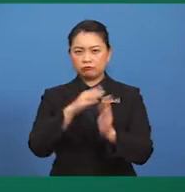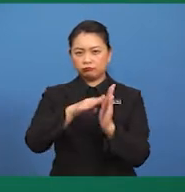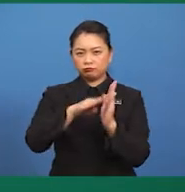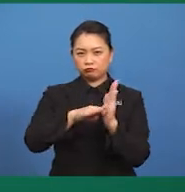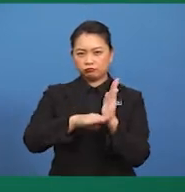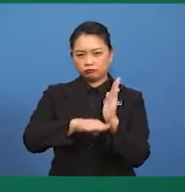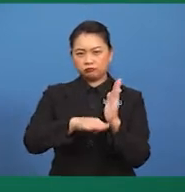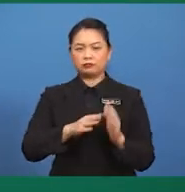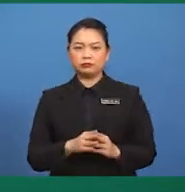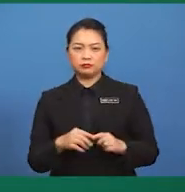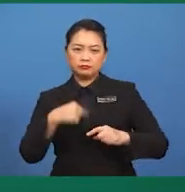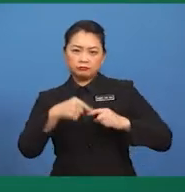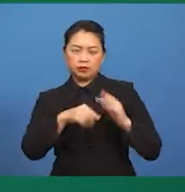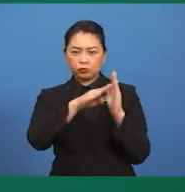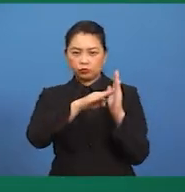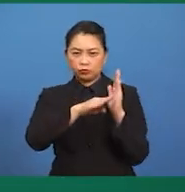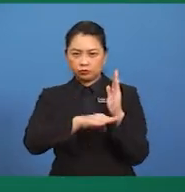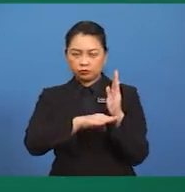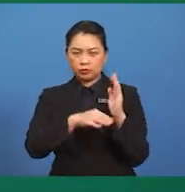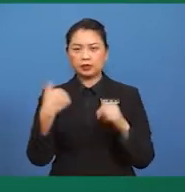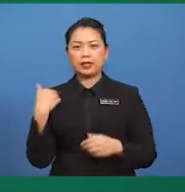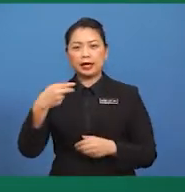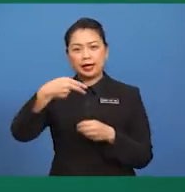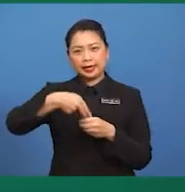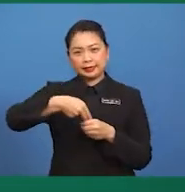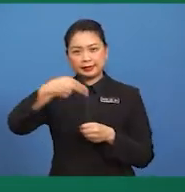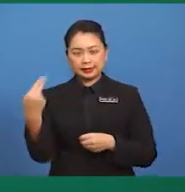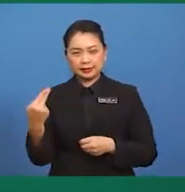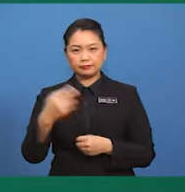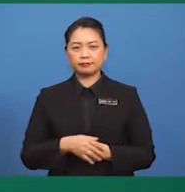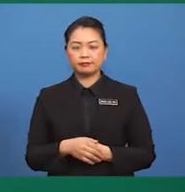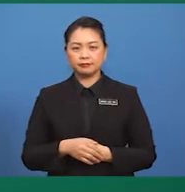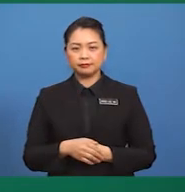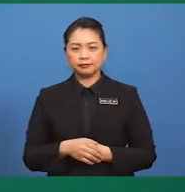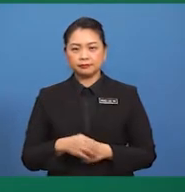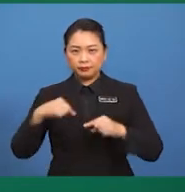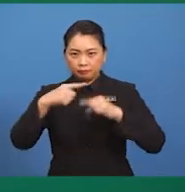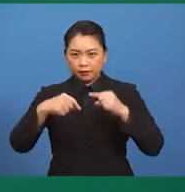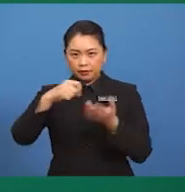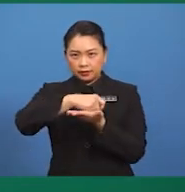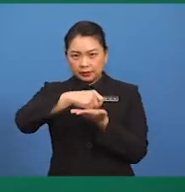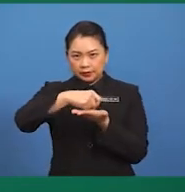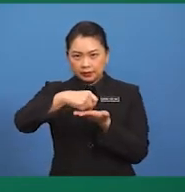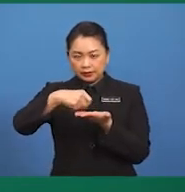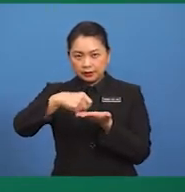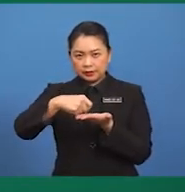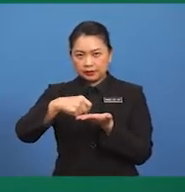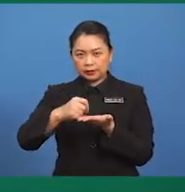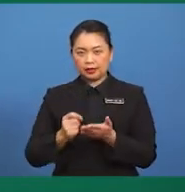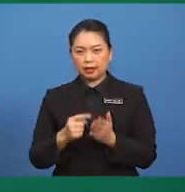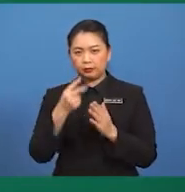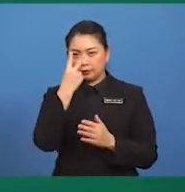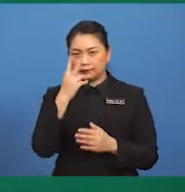sebelumnya. Bila berkurang, ianya diiktiraf sebagai hasil. Catatan dalam jurnal am dengan merekodkan sebelah